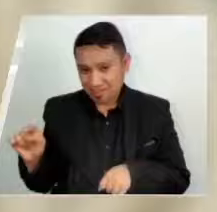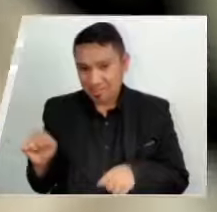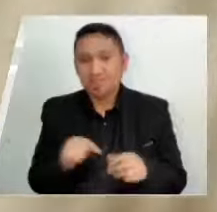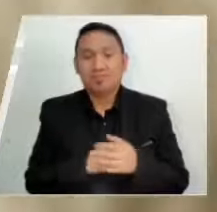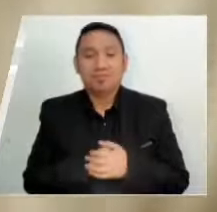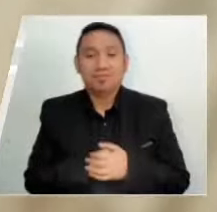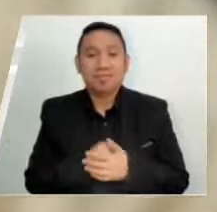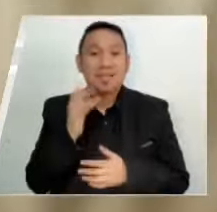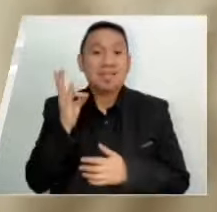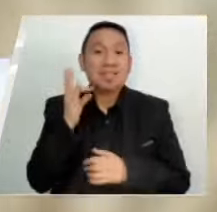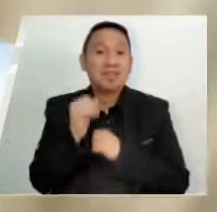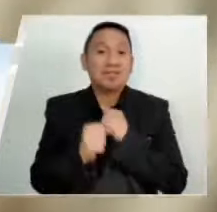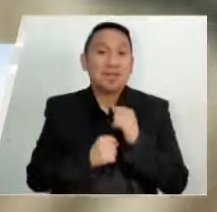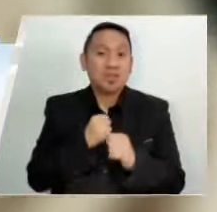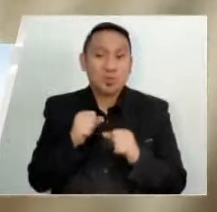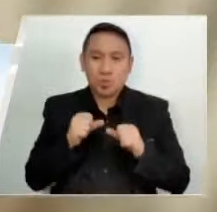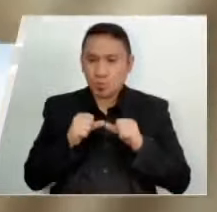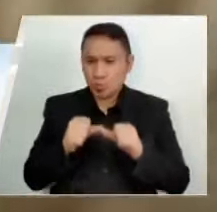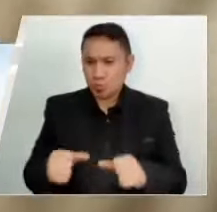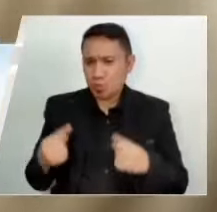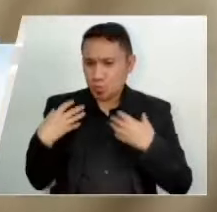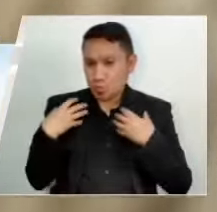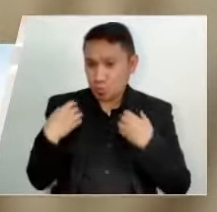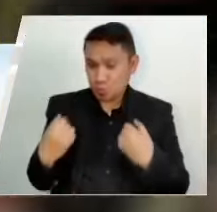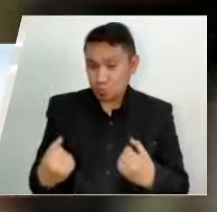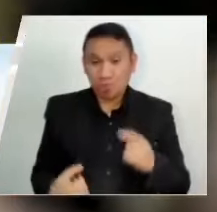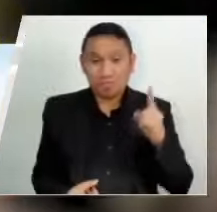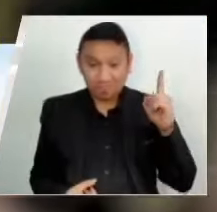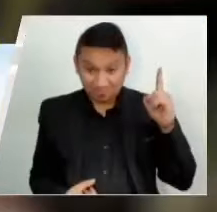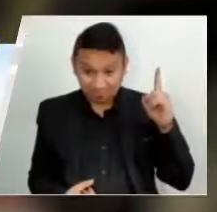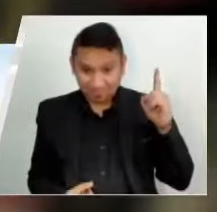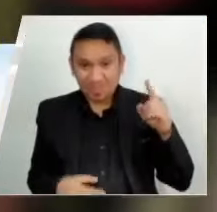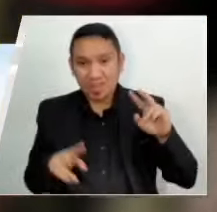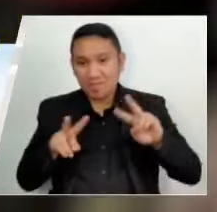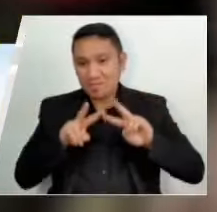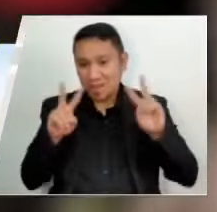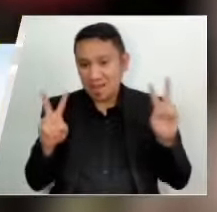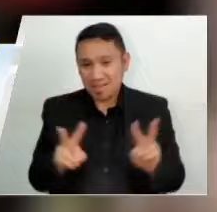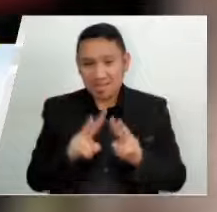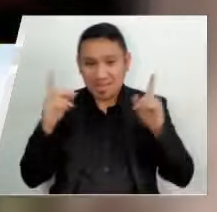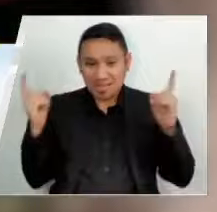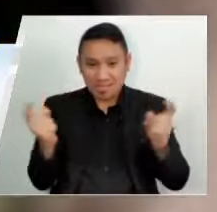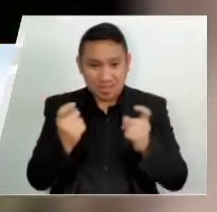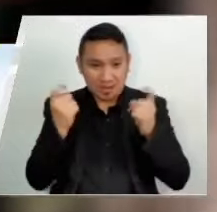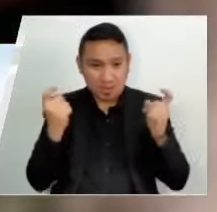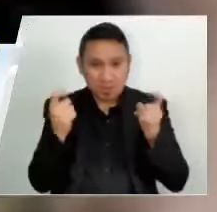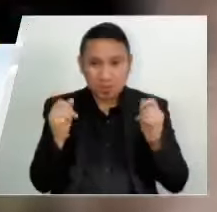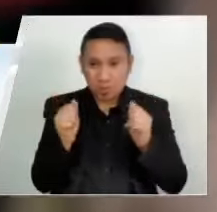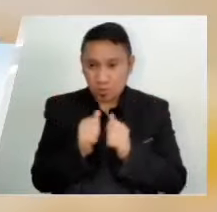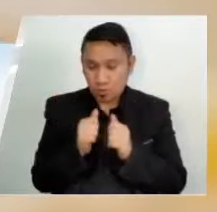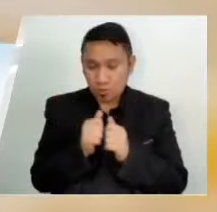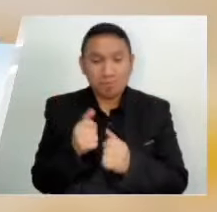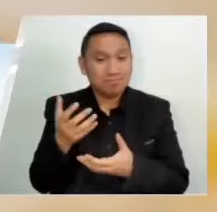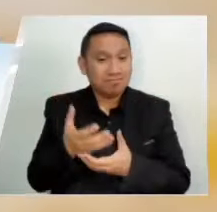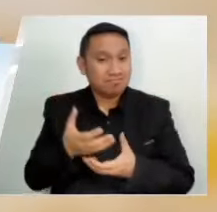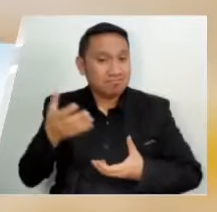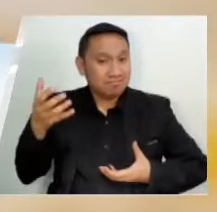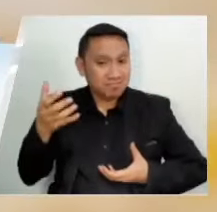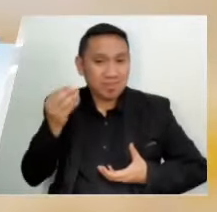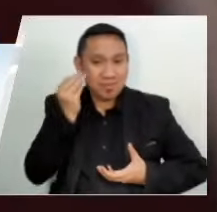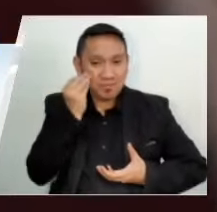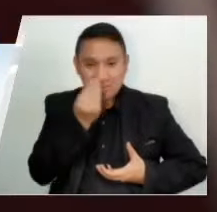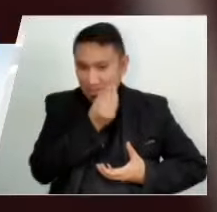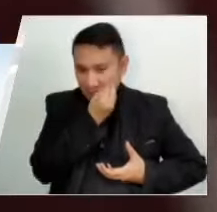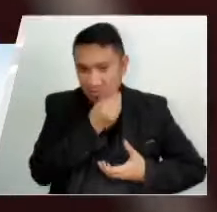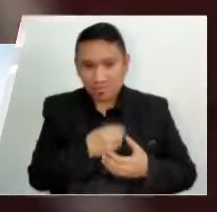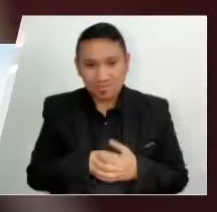going strong sina Gabby Garcia at Khalil Ramos sa kanilang Valentine's celebration with matching bouquet. At for Jack